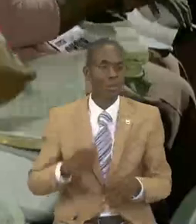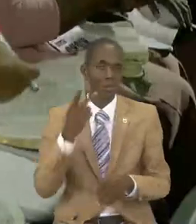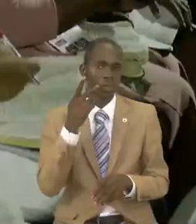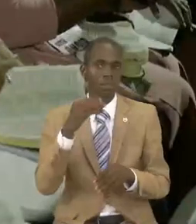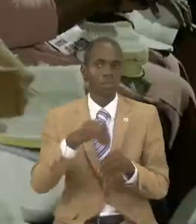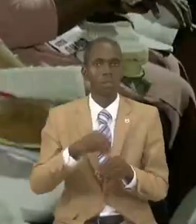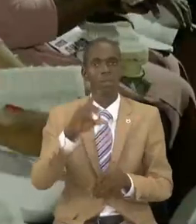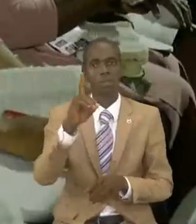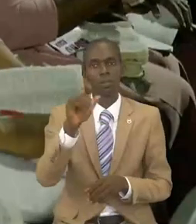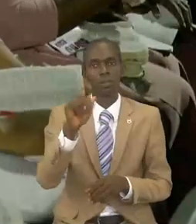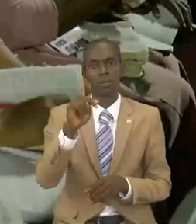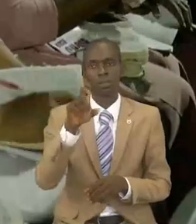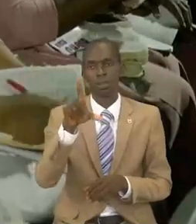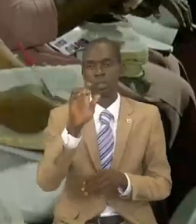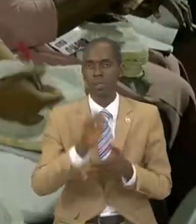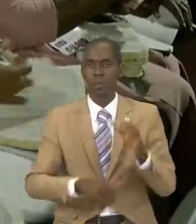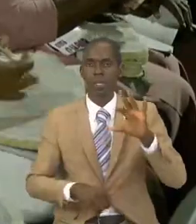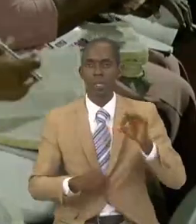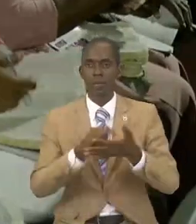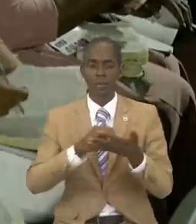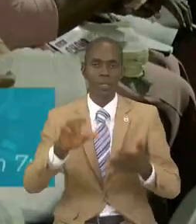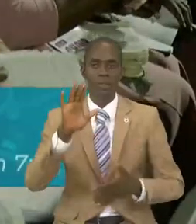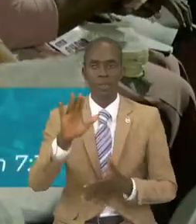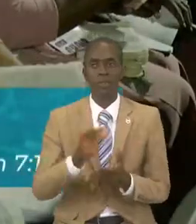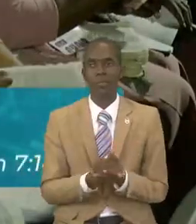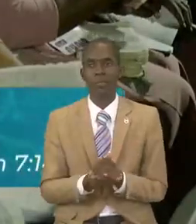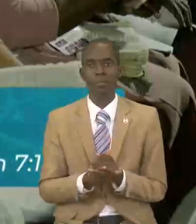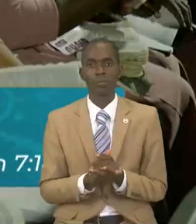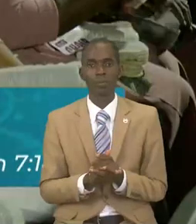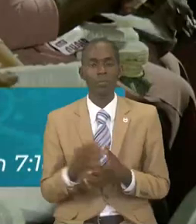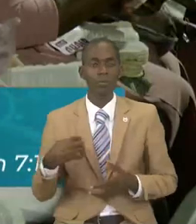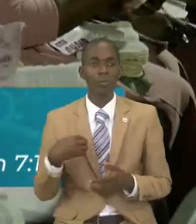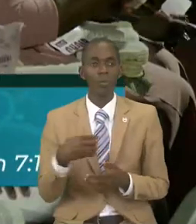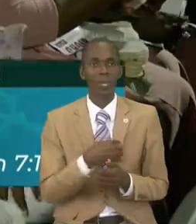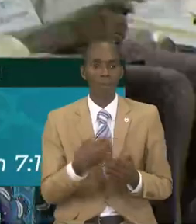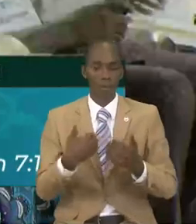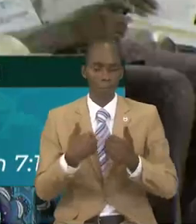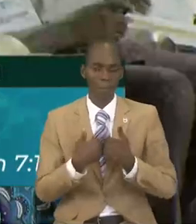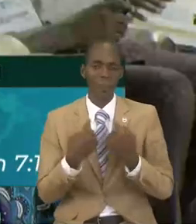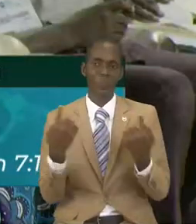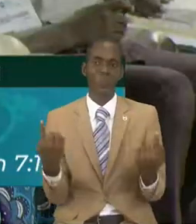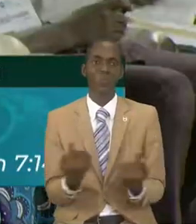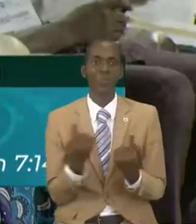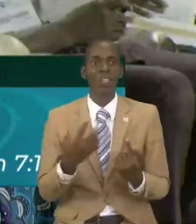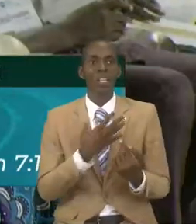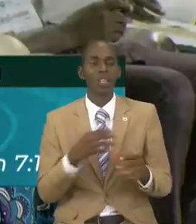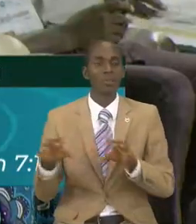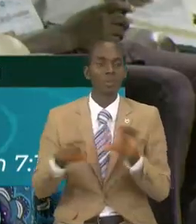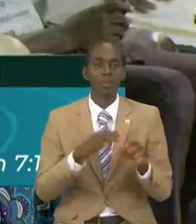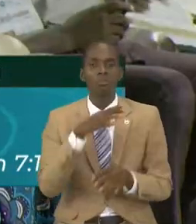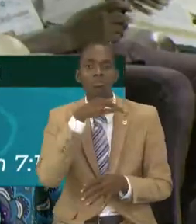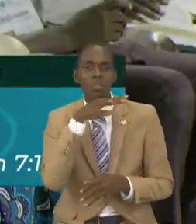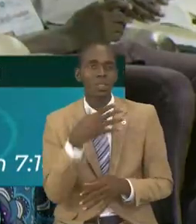verset 5. En Daniel 9, verset 5, nous avons péché. Nous avons